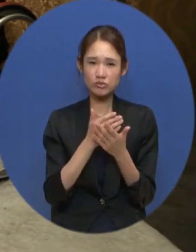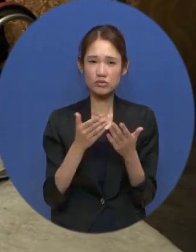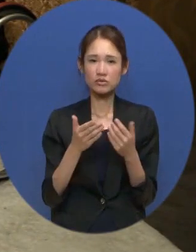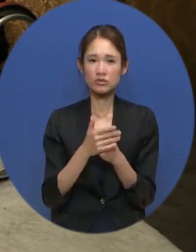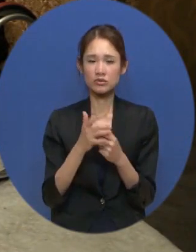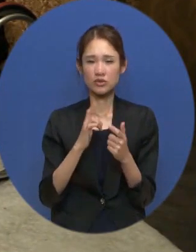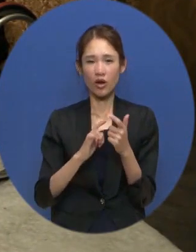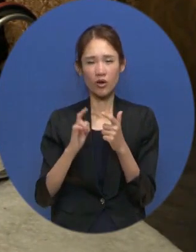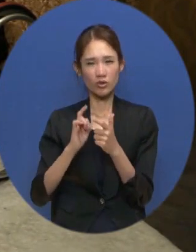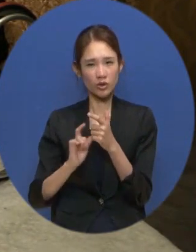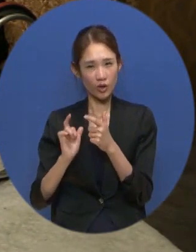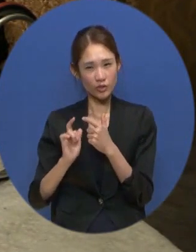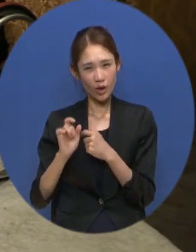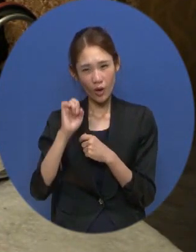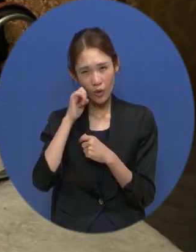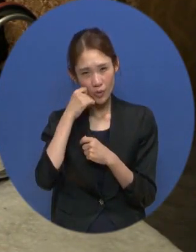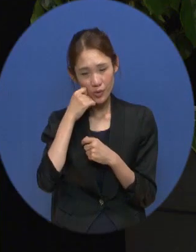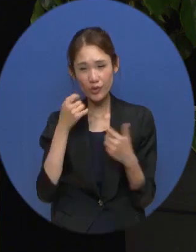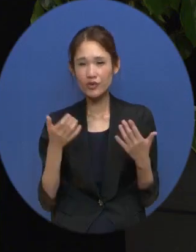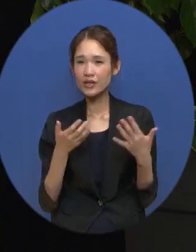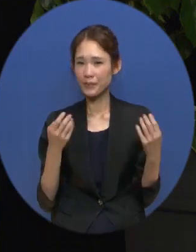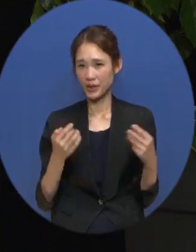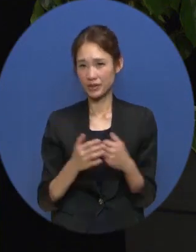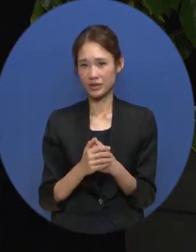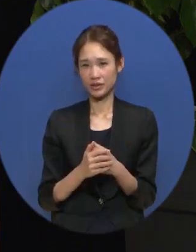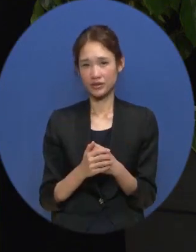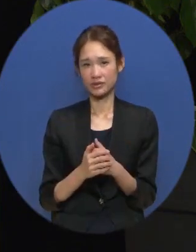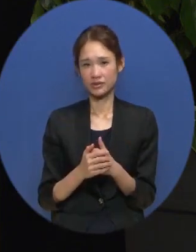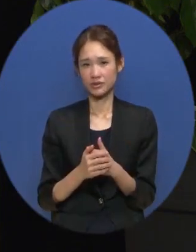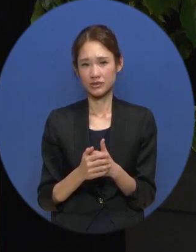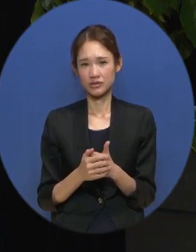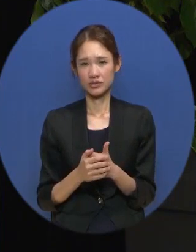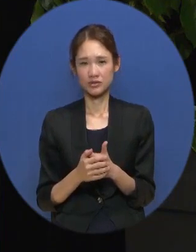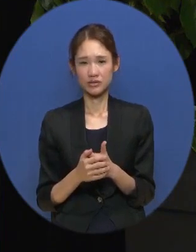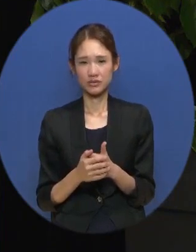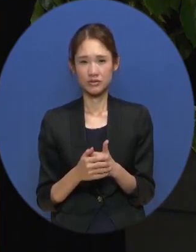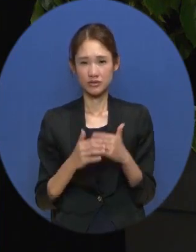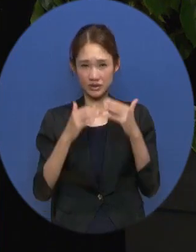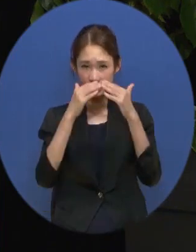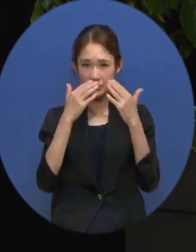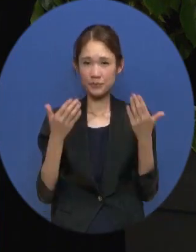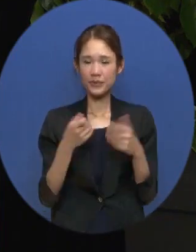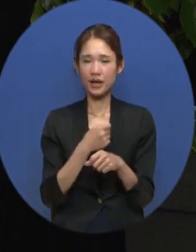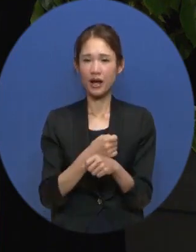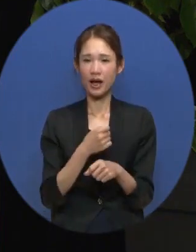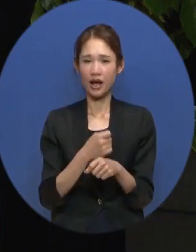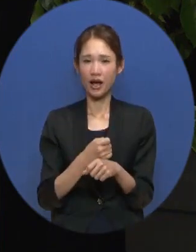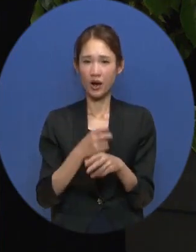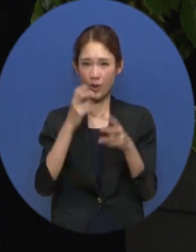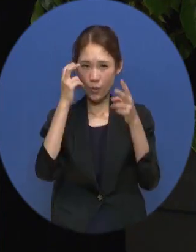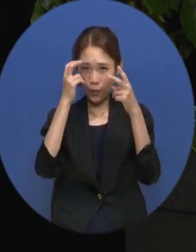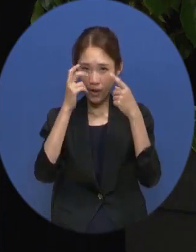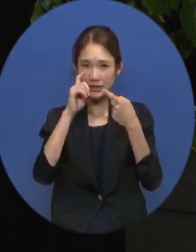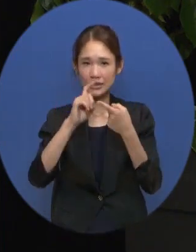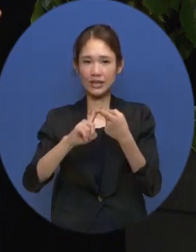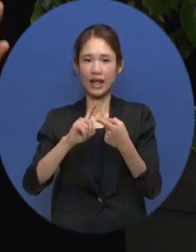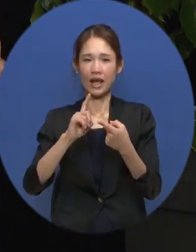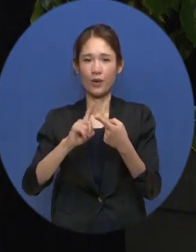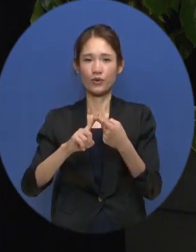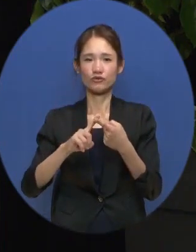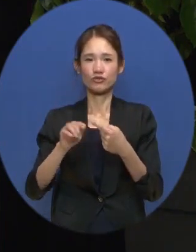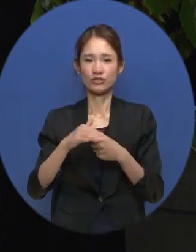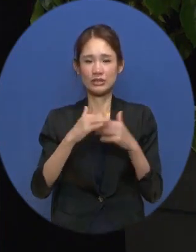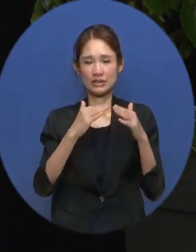할수록 굉장히 어려워요. 아. 예. 그렇다 보니까 그 집에서 일을 한다는 거는 네. 회사를